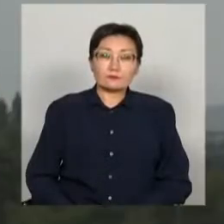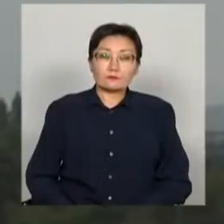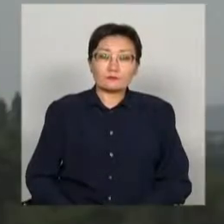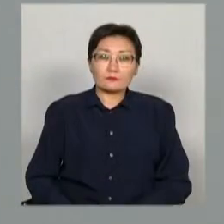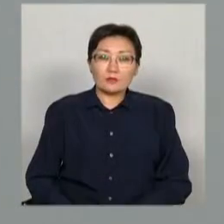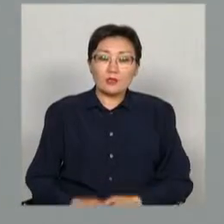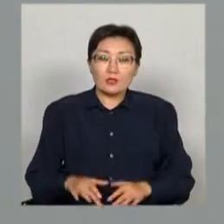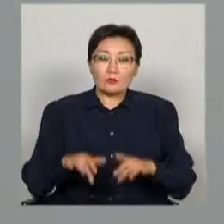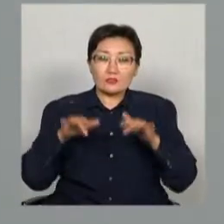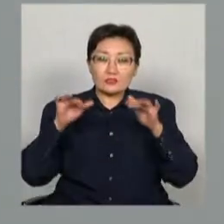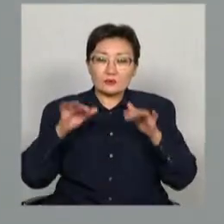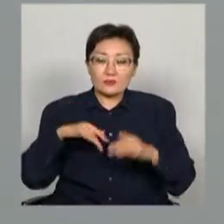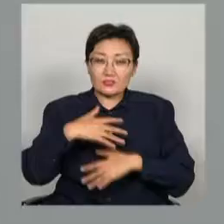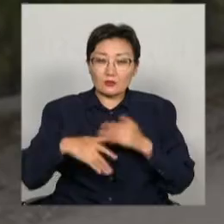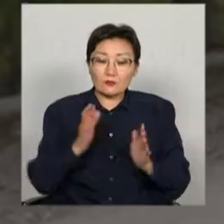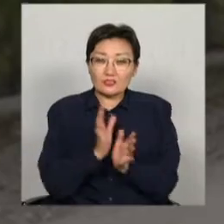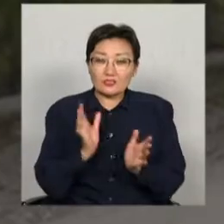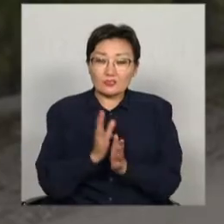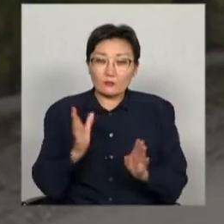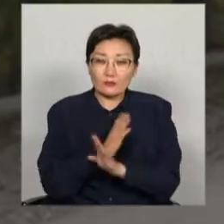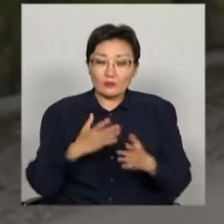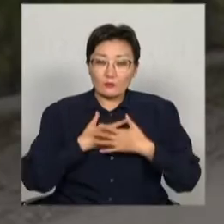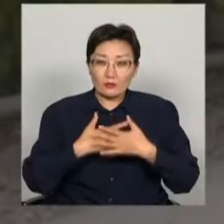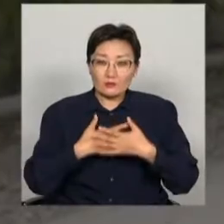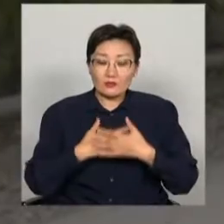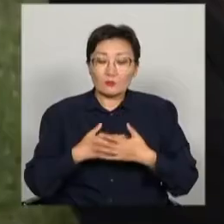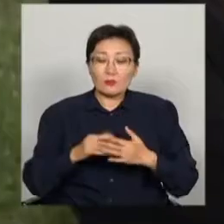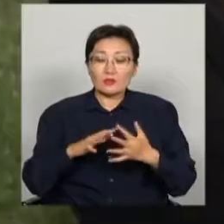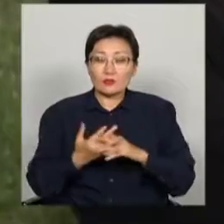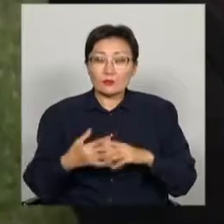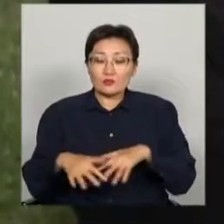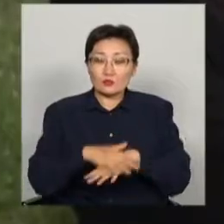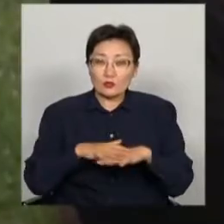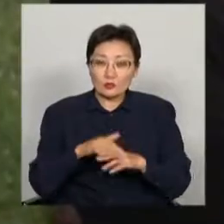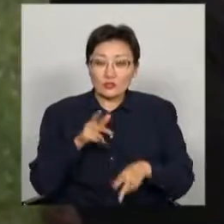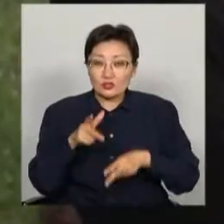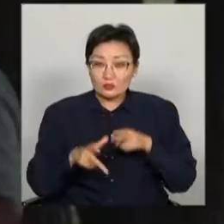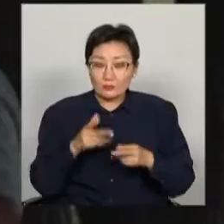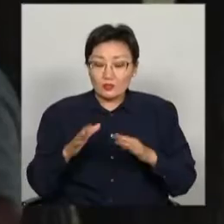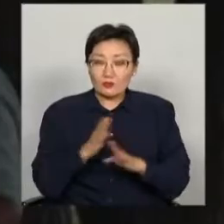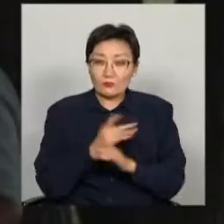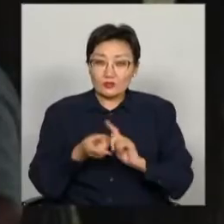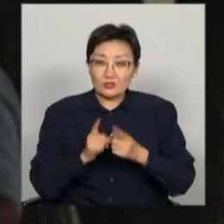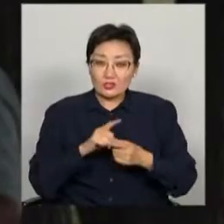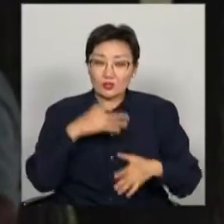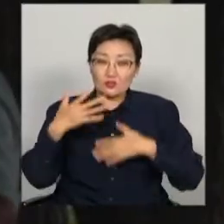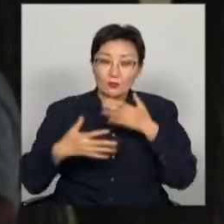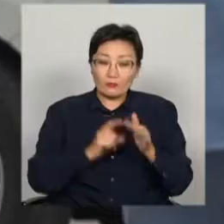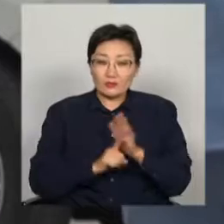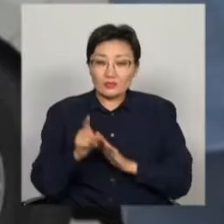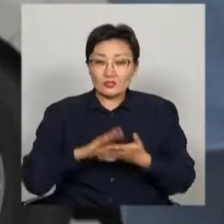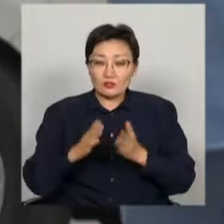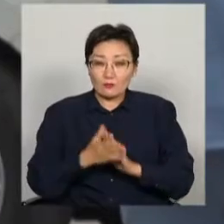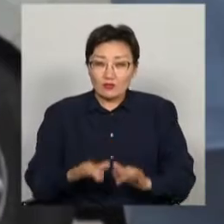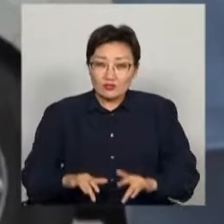Шаң тозаң мен күл араласқан ласауымен тыныстап шаршаған Өтеген Батыр кентінің тұрғындары бас көтерді. Ауа-райы құбылып жел соқса болды, күл